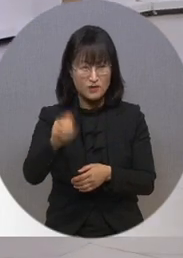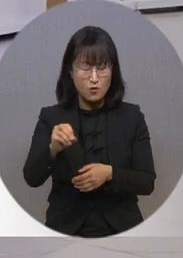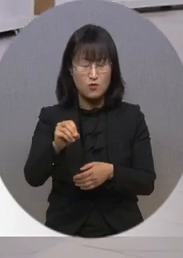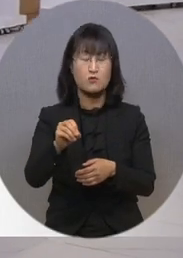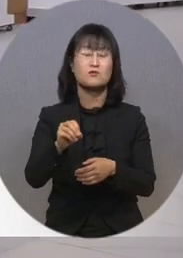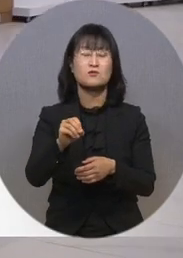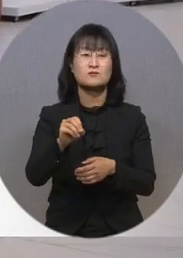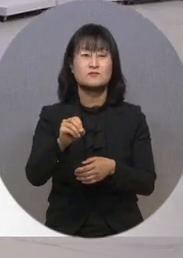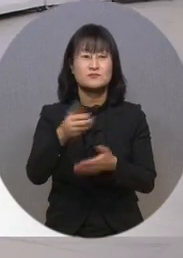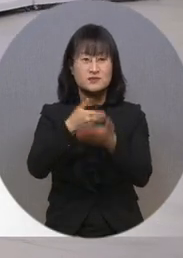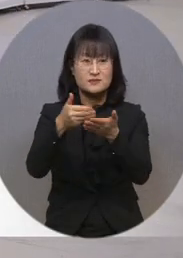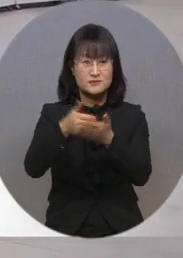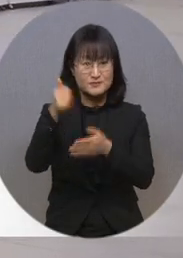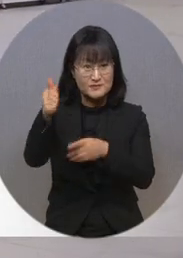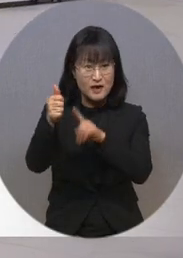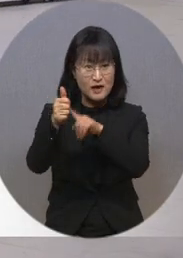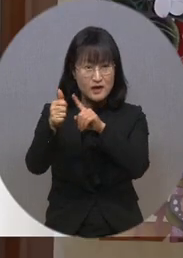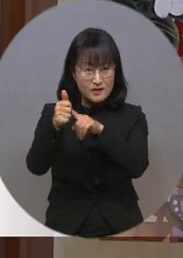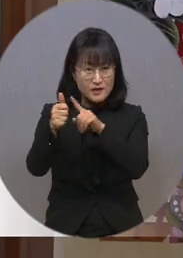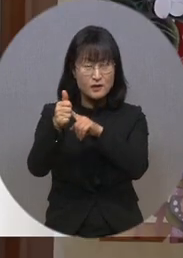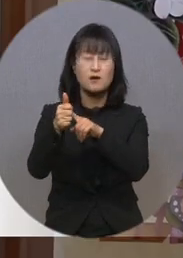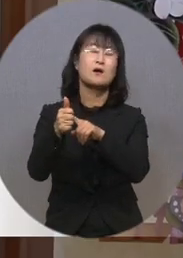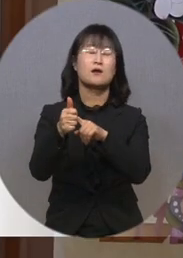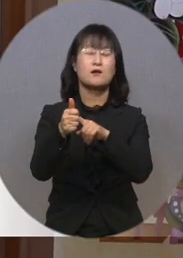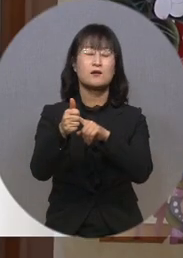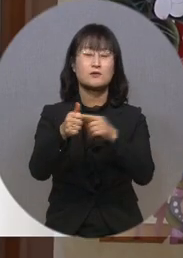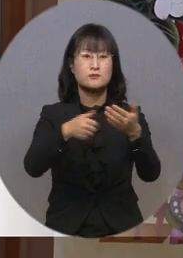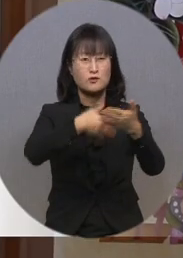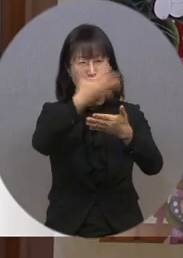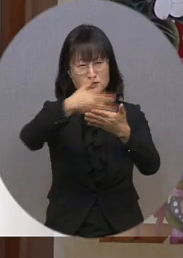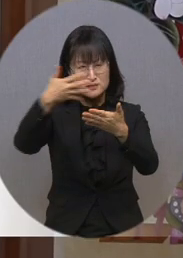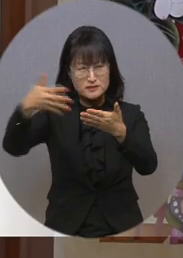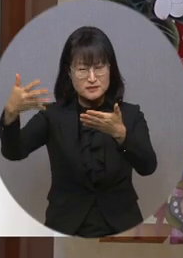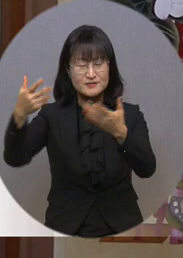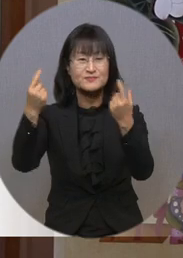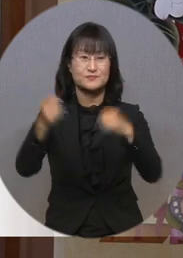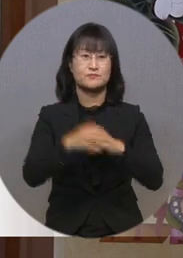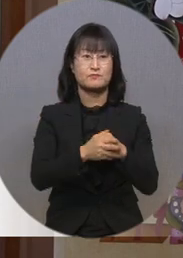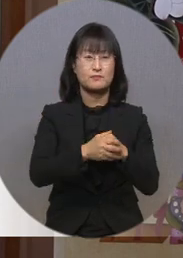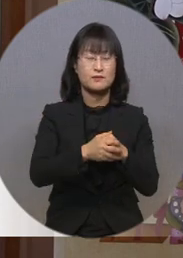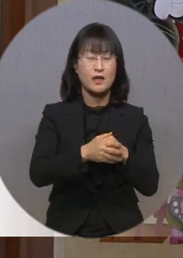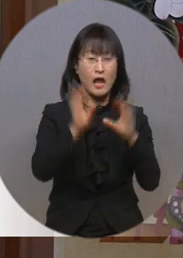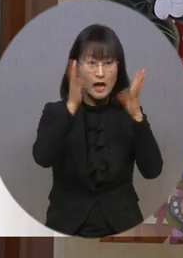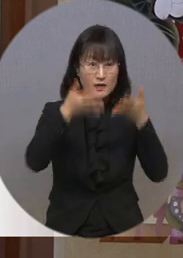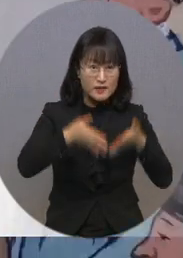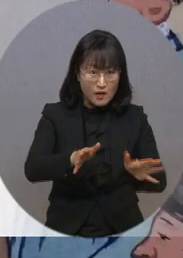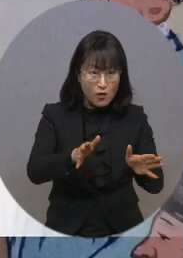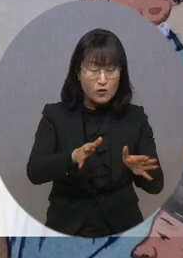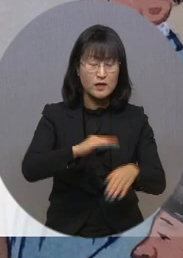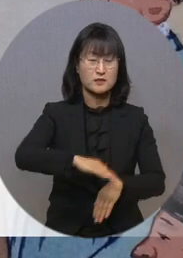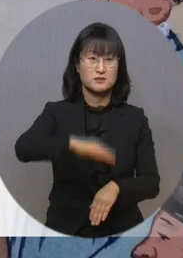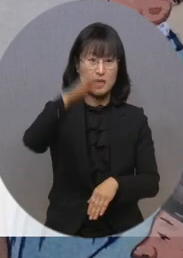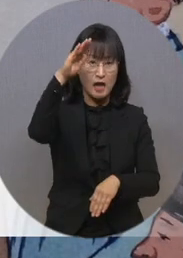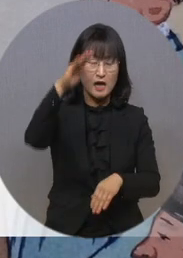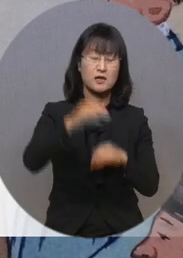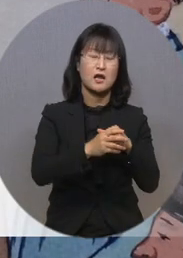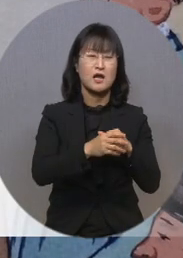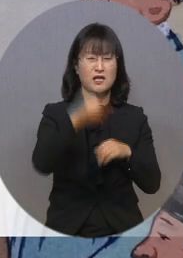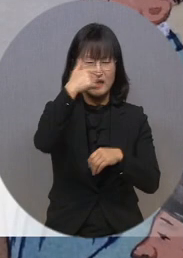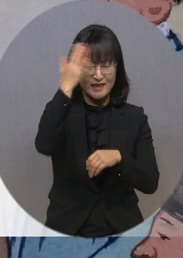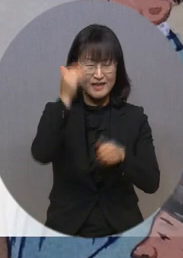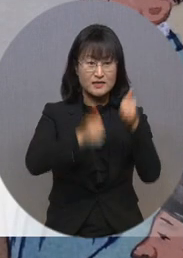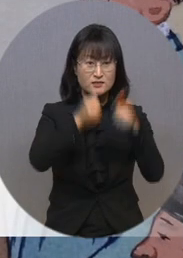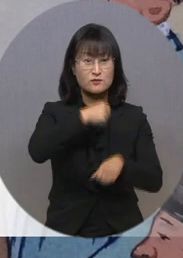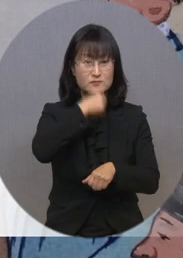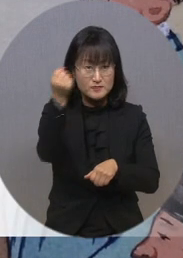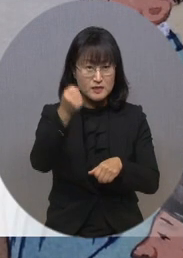채색화가 선을 보이고 있습니다. 아이가 태어나 자라고 과거에 급제한 뒤 나라를 위해